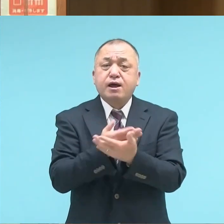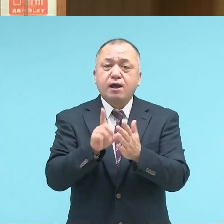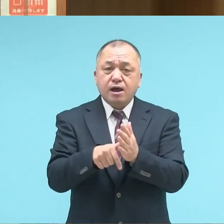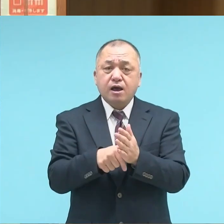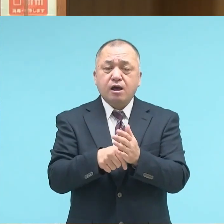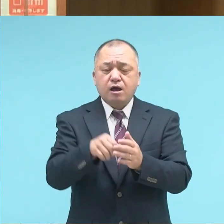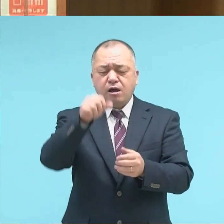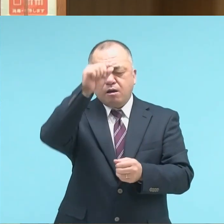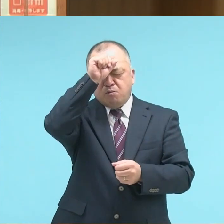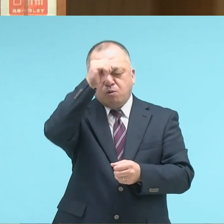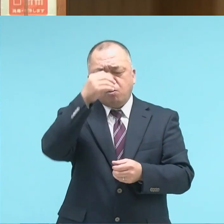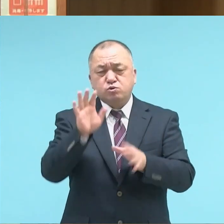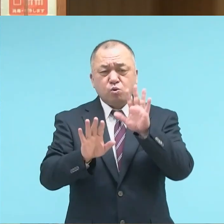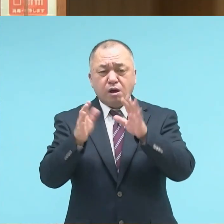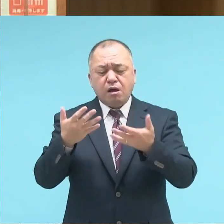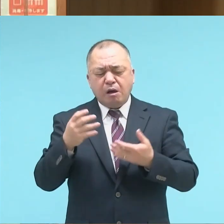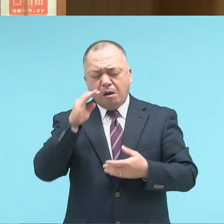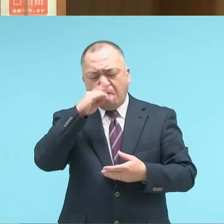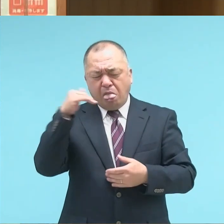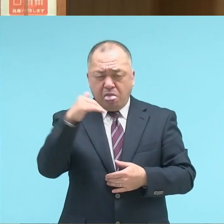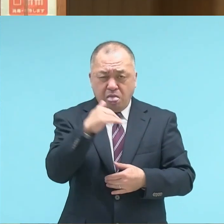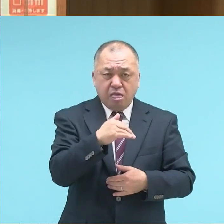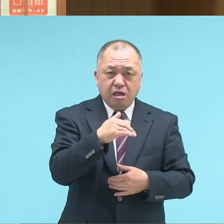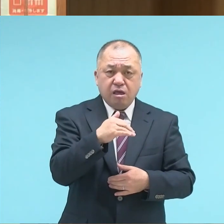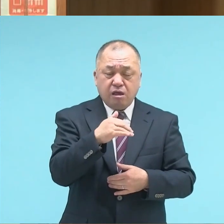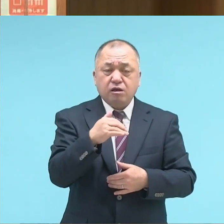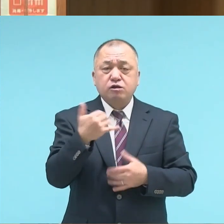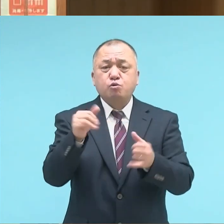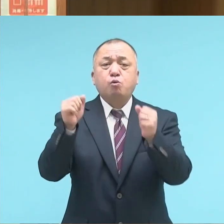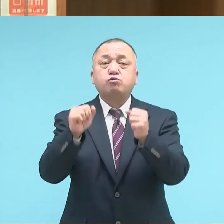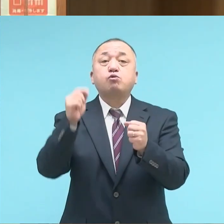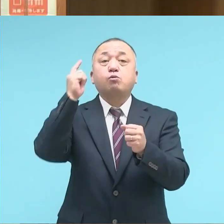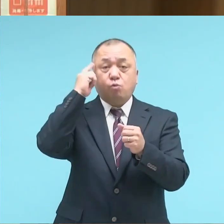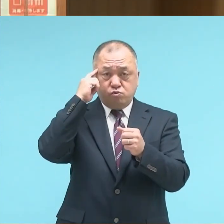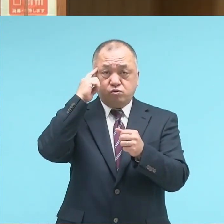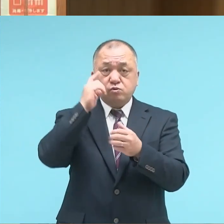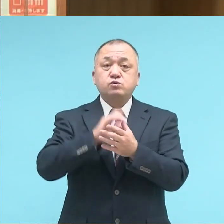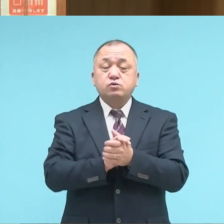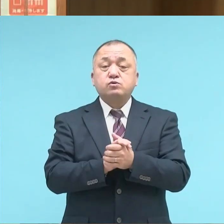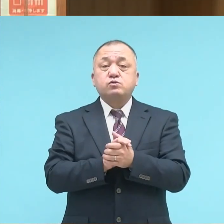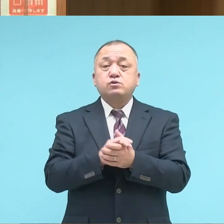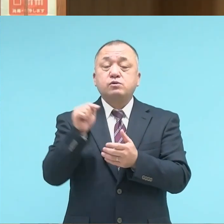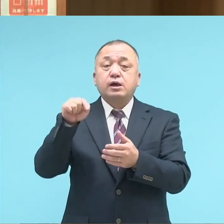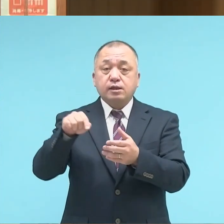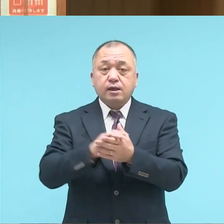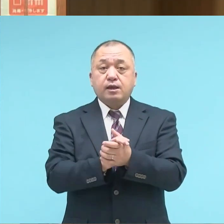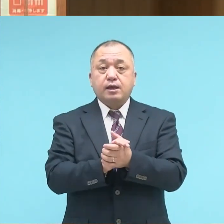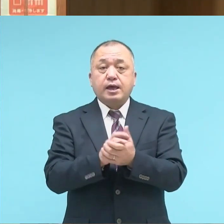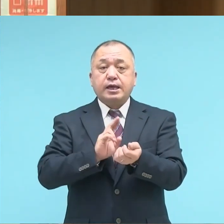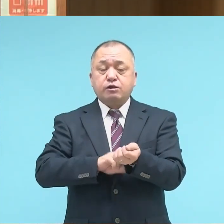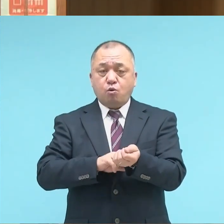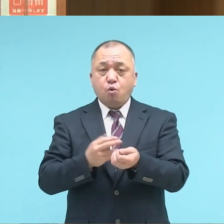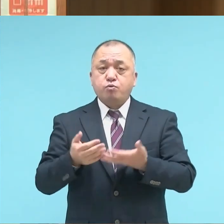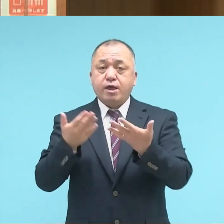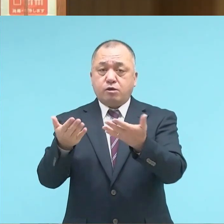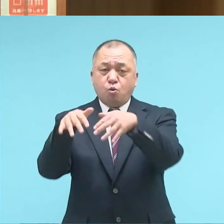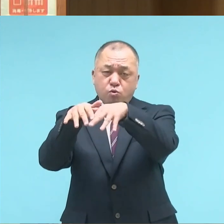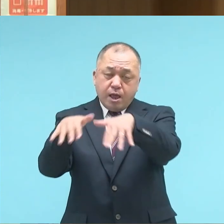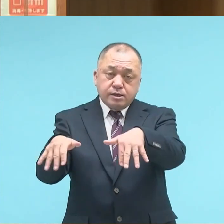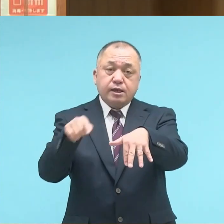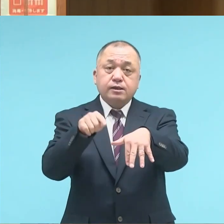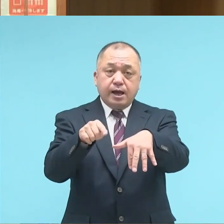が悪化されたりだとか、いろんな方を医療機関というのは受けてます。その中で医療提供体制というのがやはり